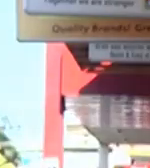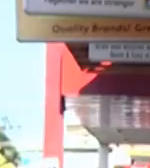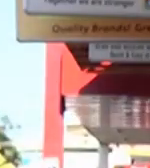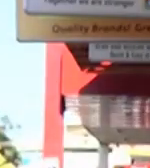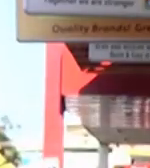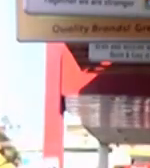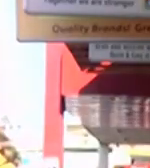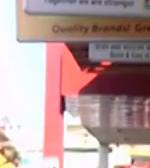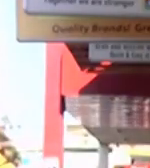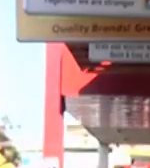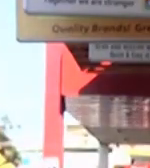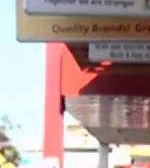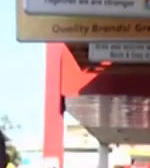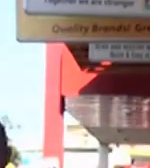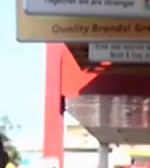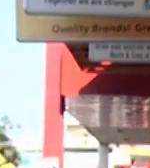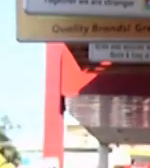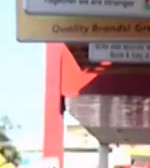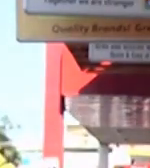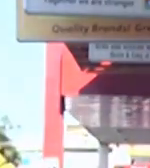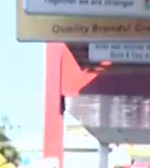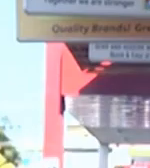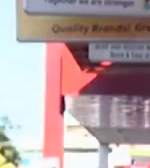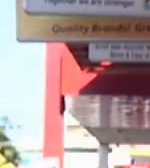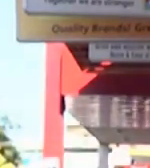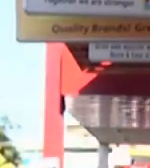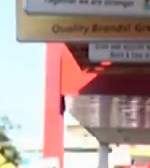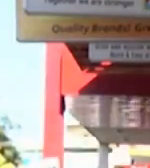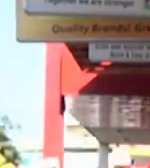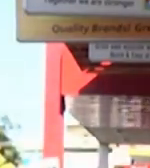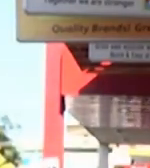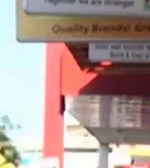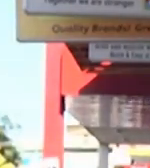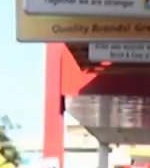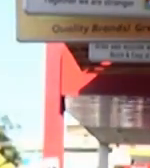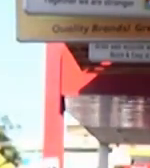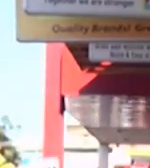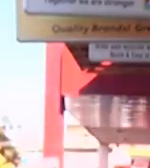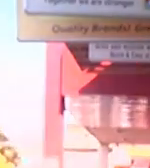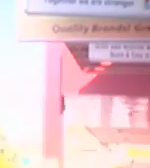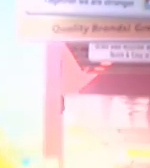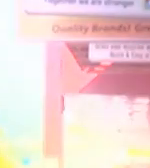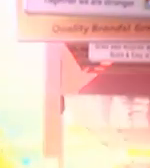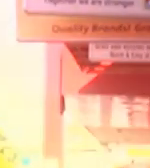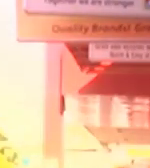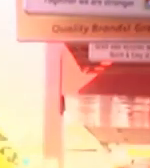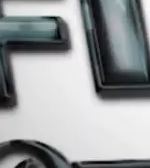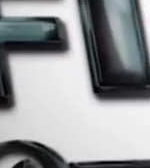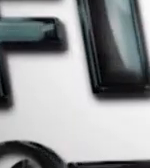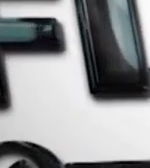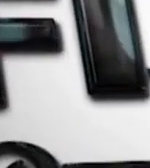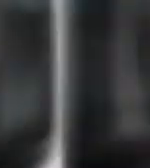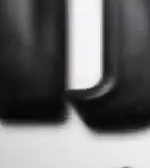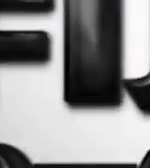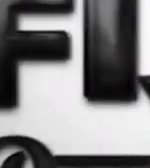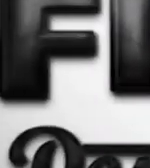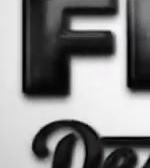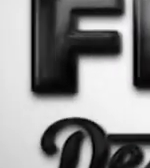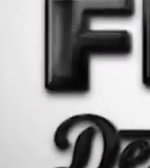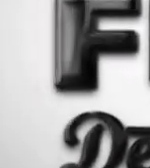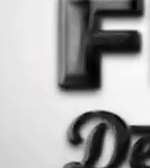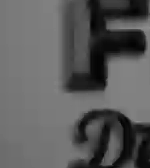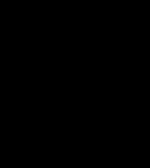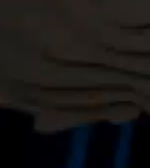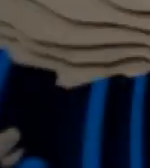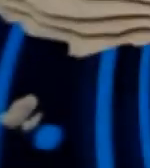मैं टोटली दिल्ली में रहता हूँ और रेडियो फीजी रोज सुनता हूँ। रेडियो फीजी 2